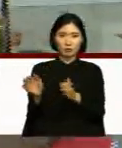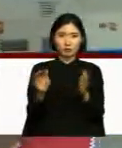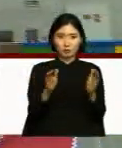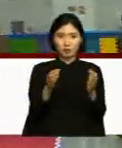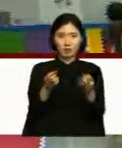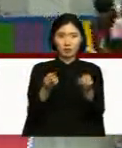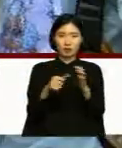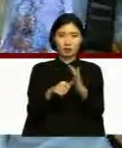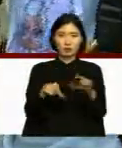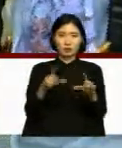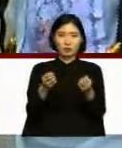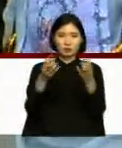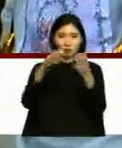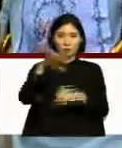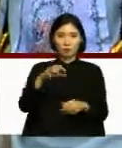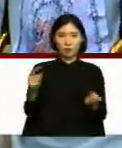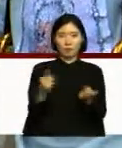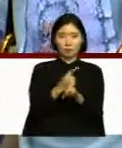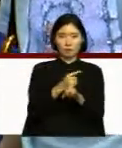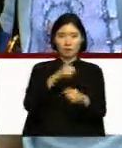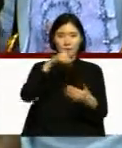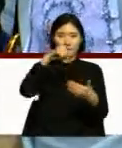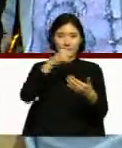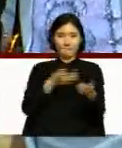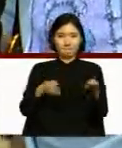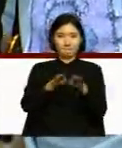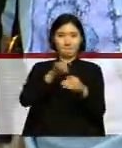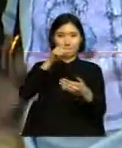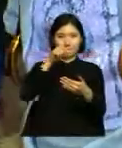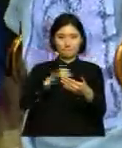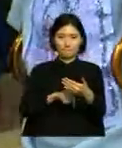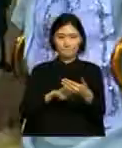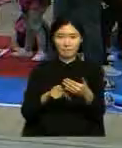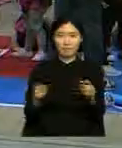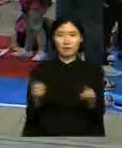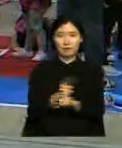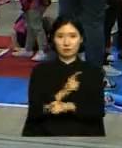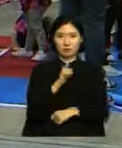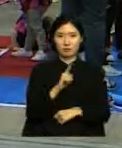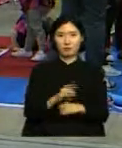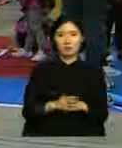어린이날 행사 장소를 바꿔 실내에서 열리는 지역 행사로 연계했다고 밝혔습니다.